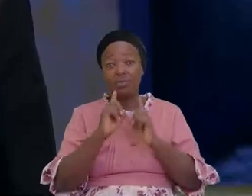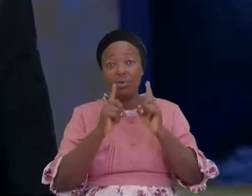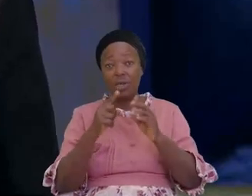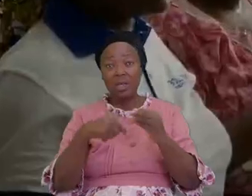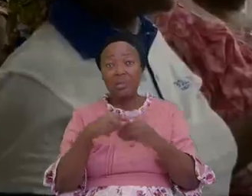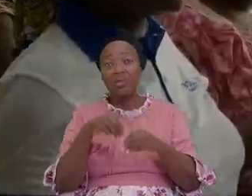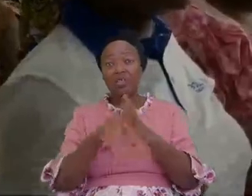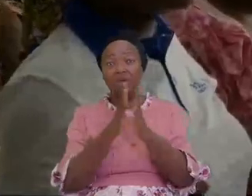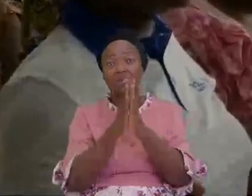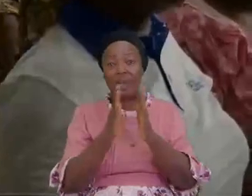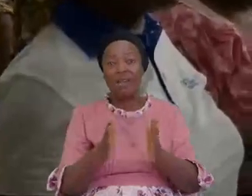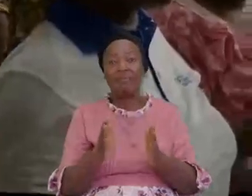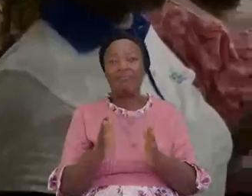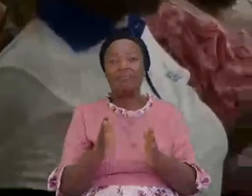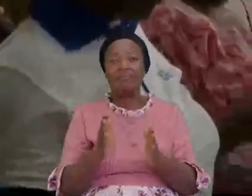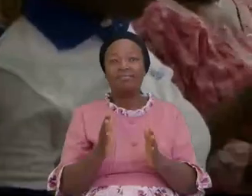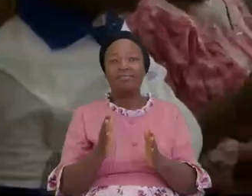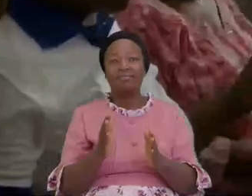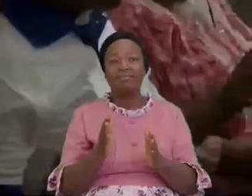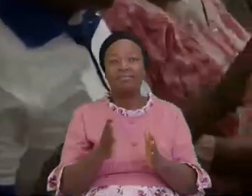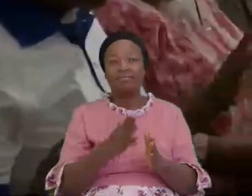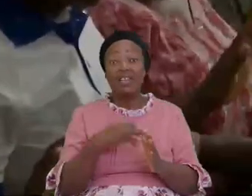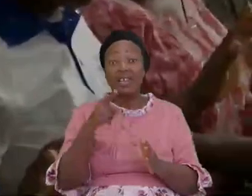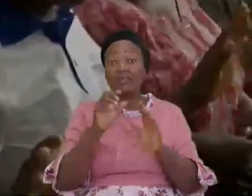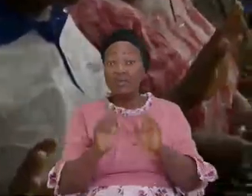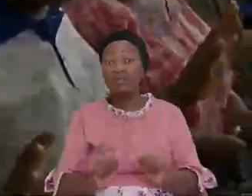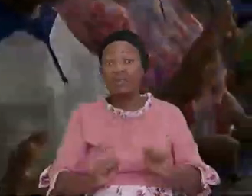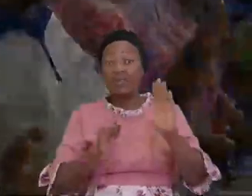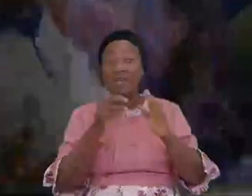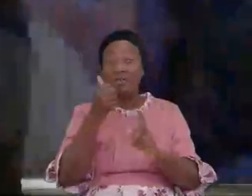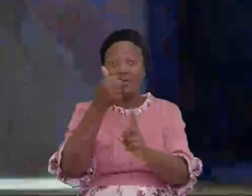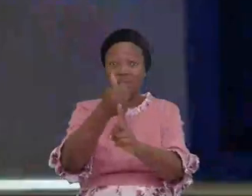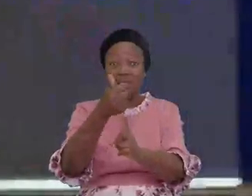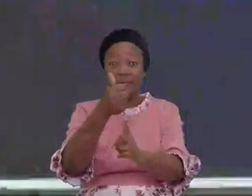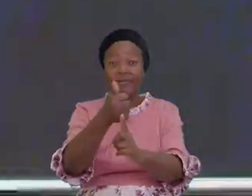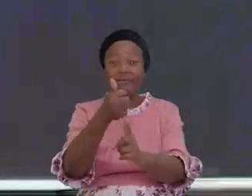Tout ce que tu as dit dans ta prière et tu t'es soumis,